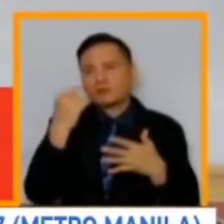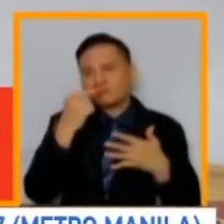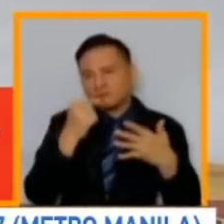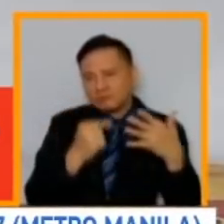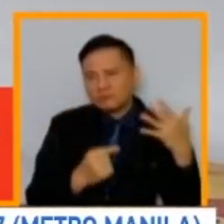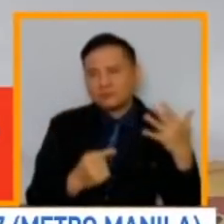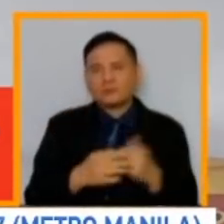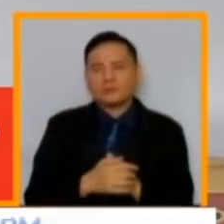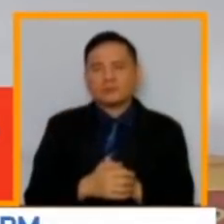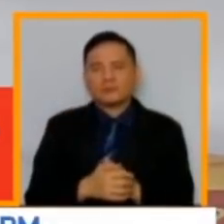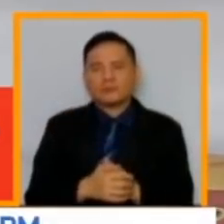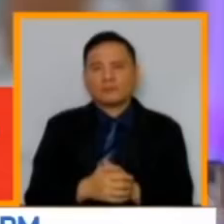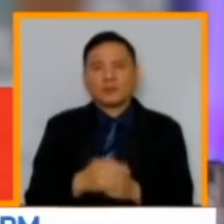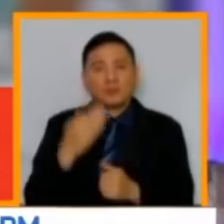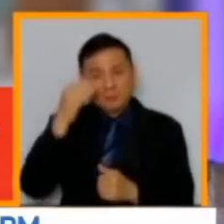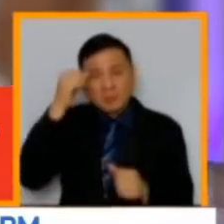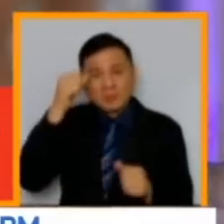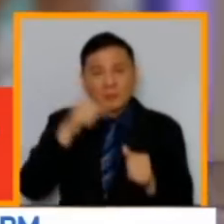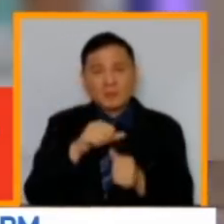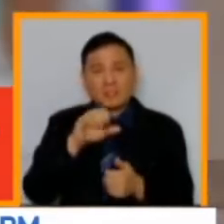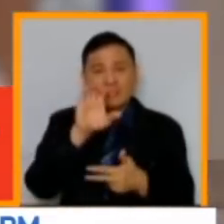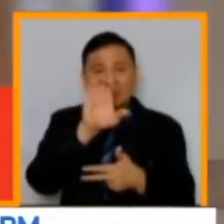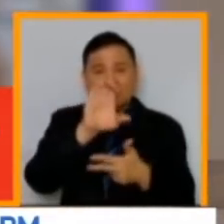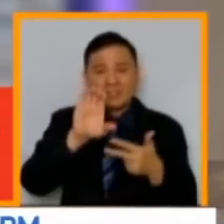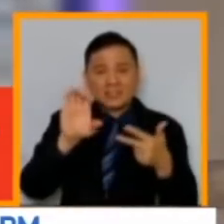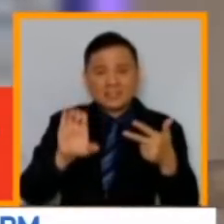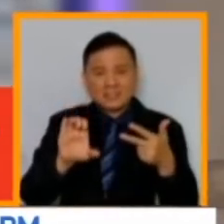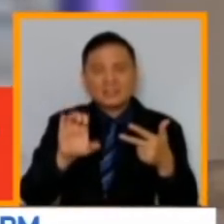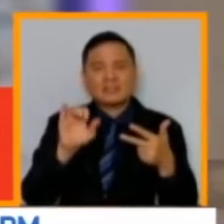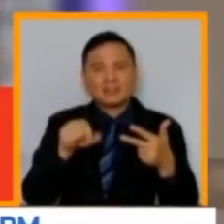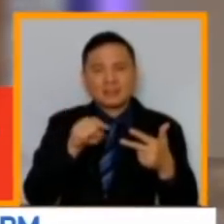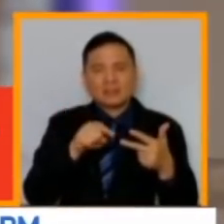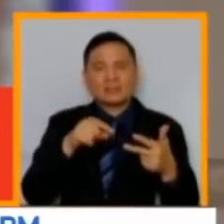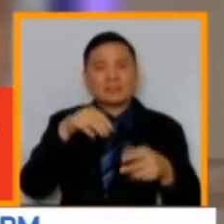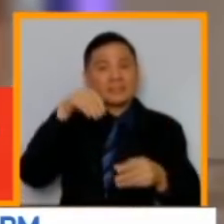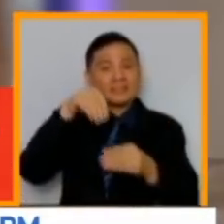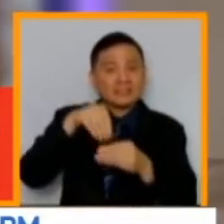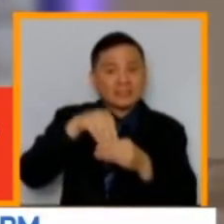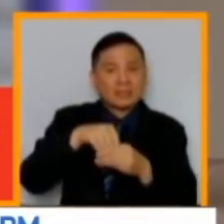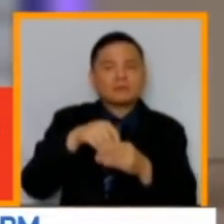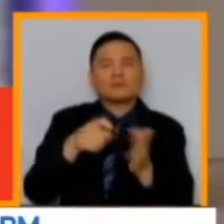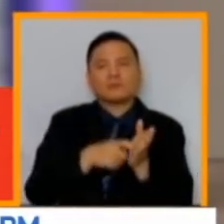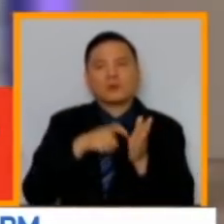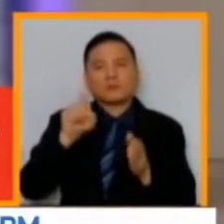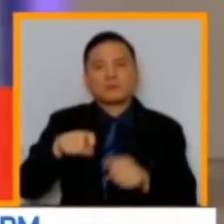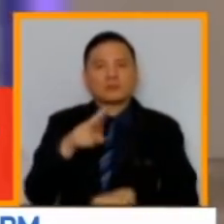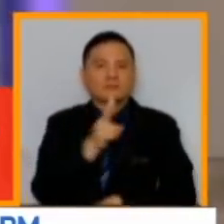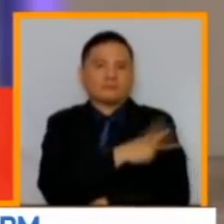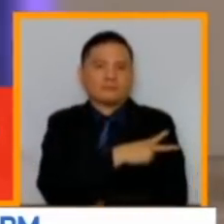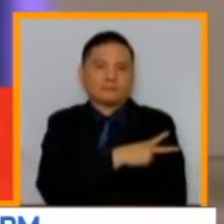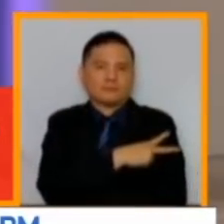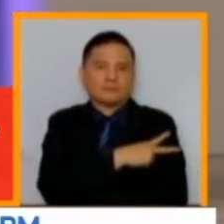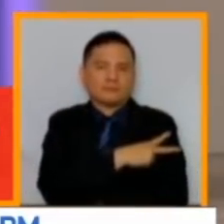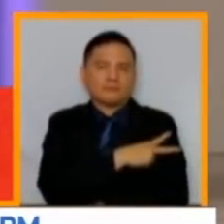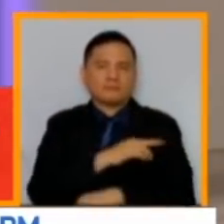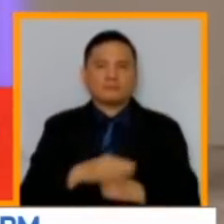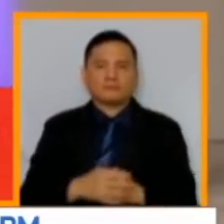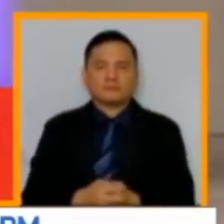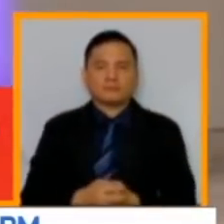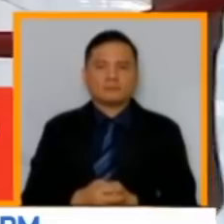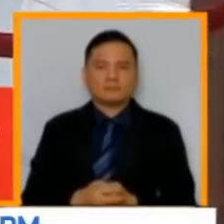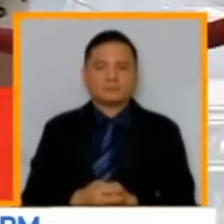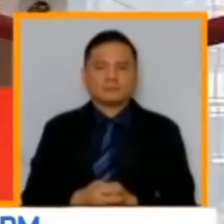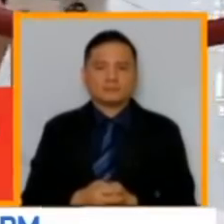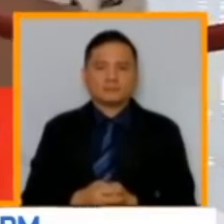3 C's, nandun pa rin yung requirement sa indoor na vaccinated. So, pero again, allowed na